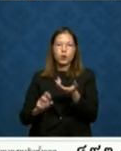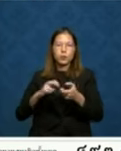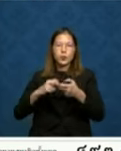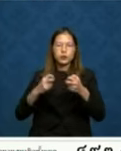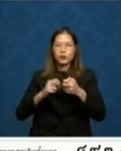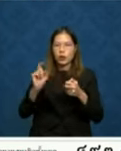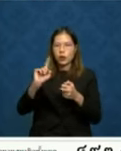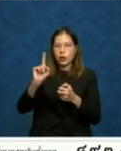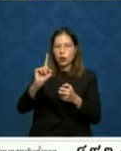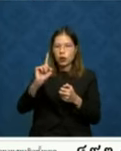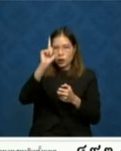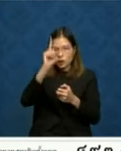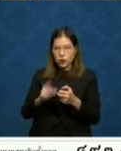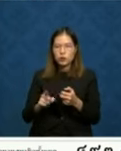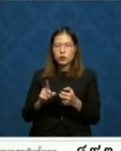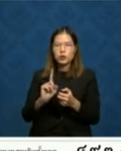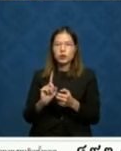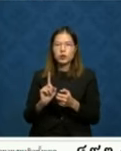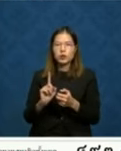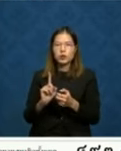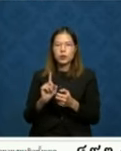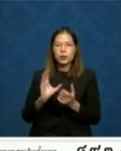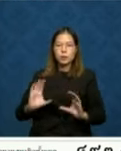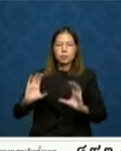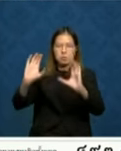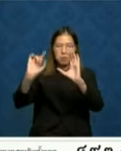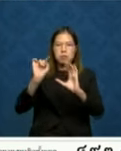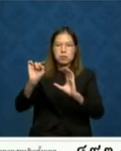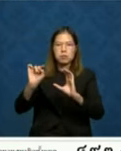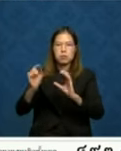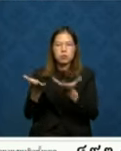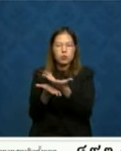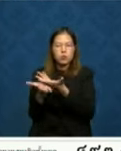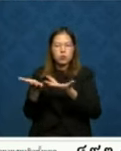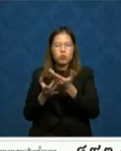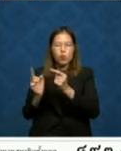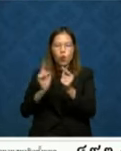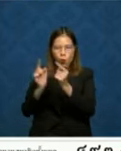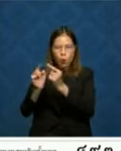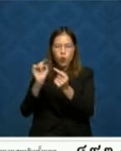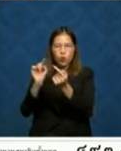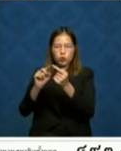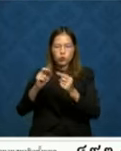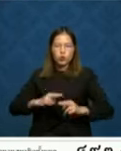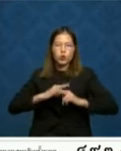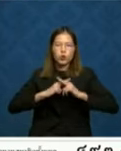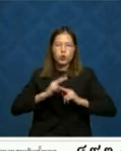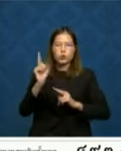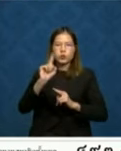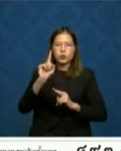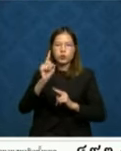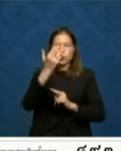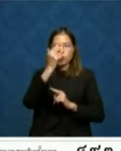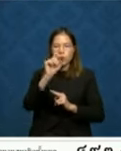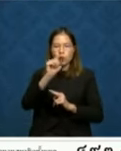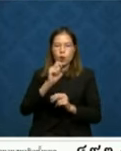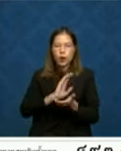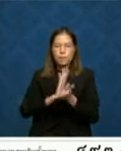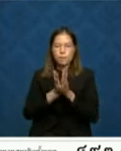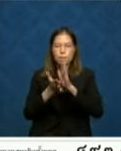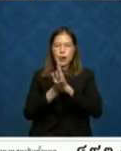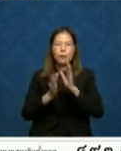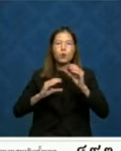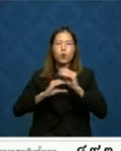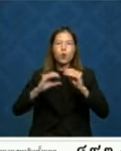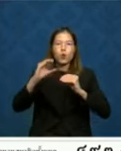านี้มันอยู่ที่ภาครัฐเองที่จะต้องคุยกันแล้วก็คุยกับภาคเอกชนด้วยก่อนที่จะมีการปรับโครงสร้